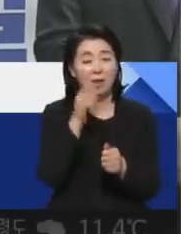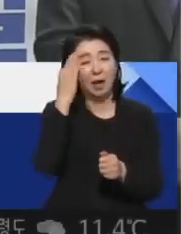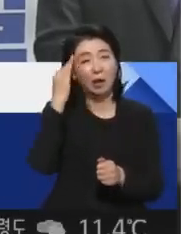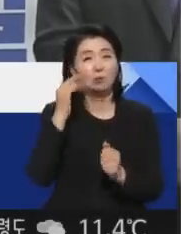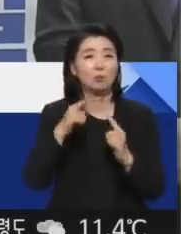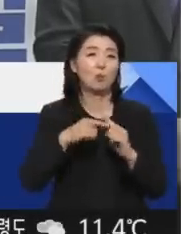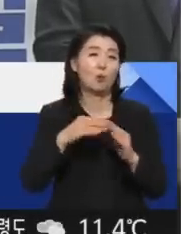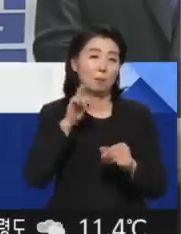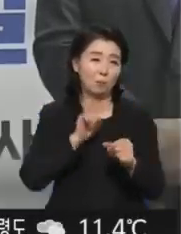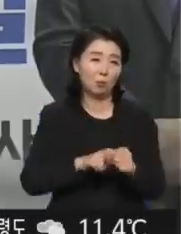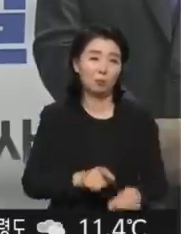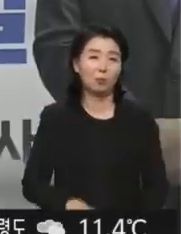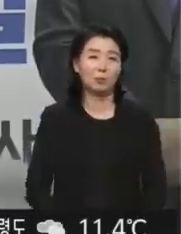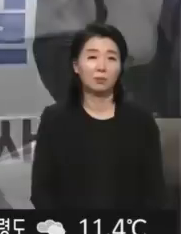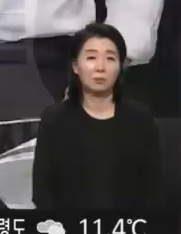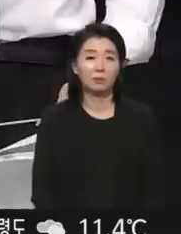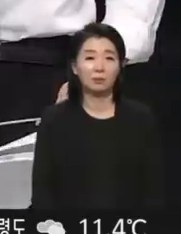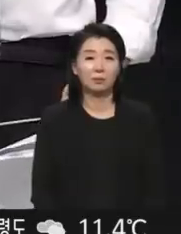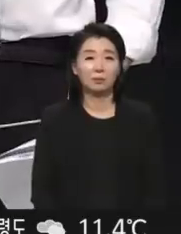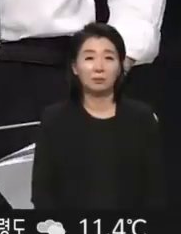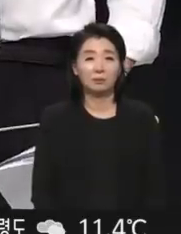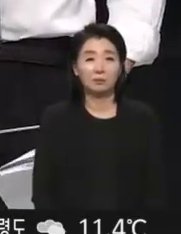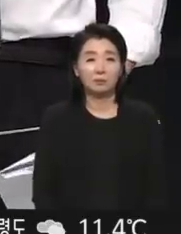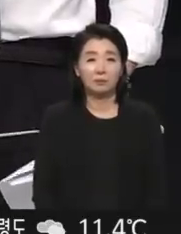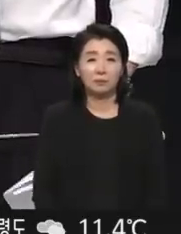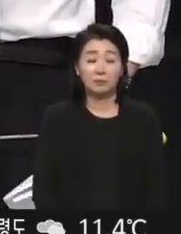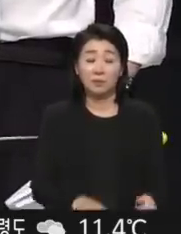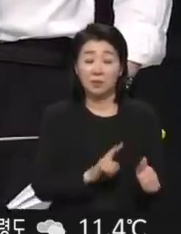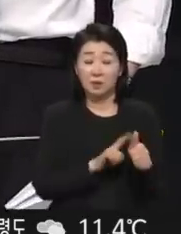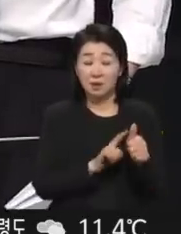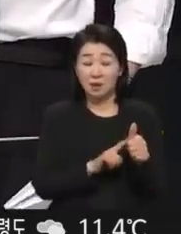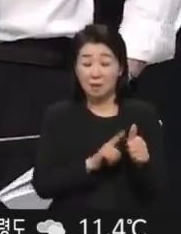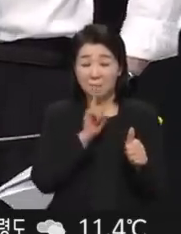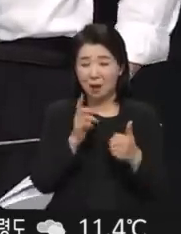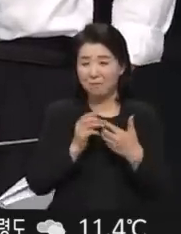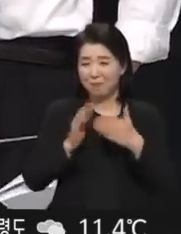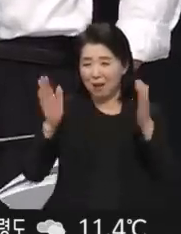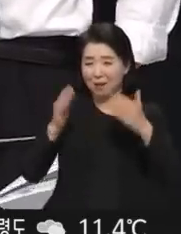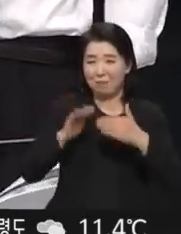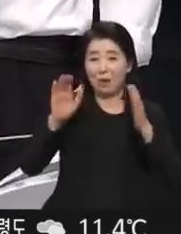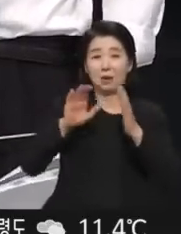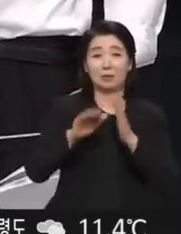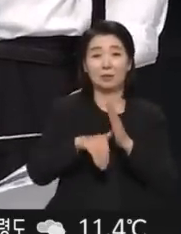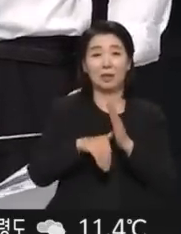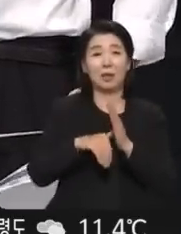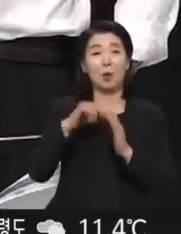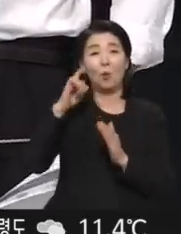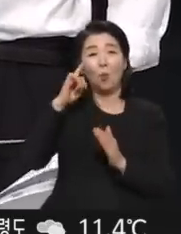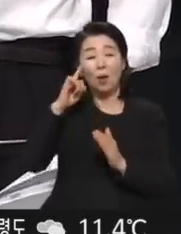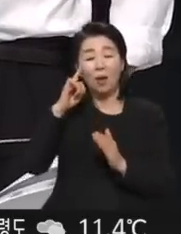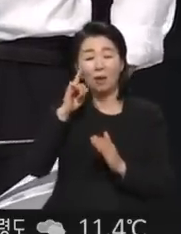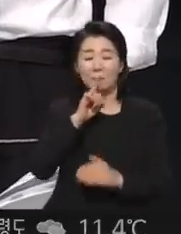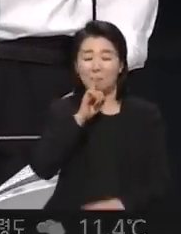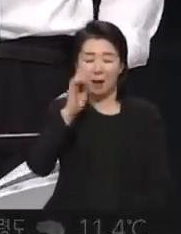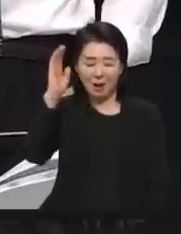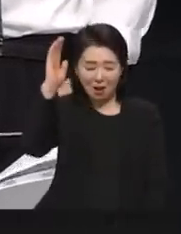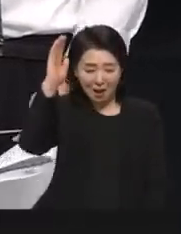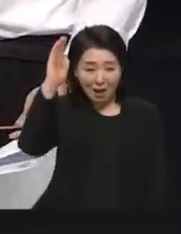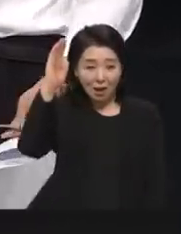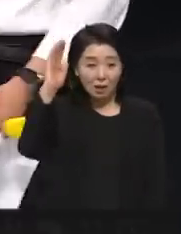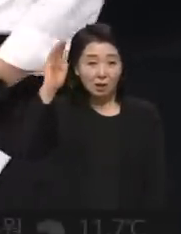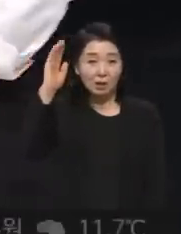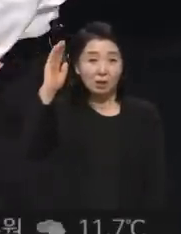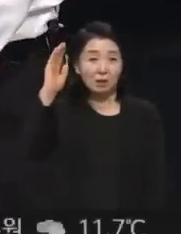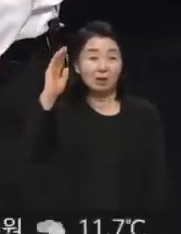한국교회의 목표입니다. 전 씨의 도발 수위가 올라가자 덩달아 발언 강도를 높인 이도